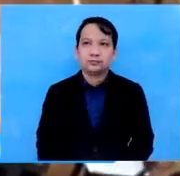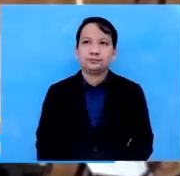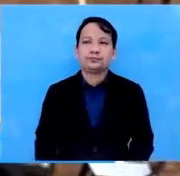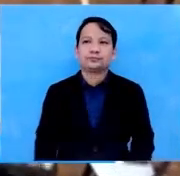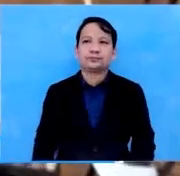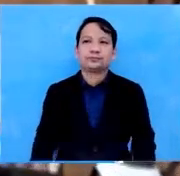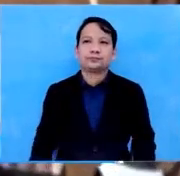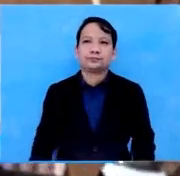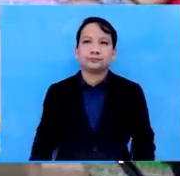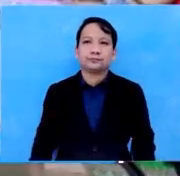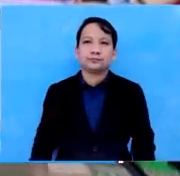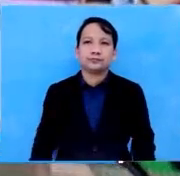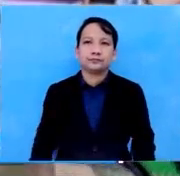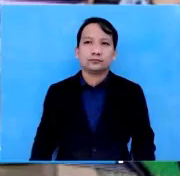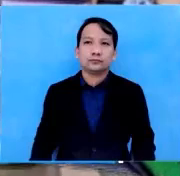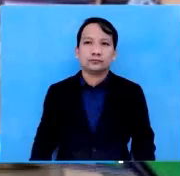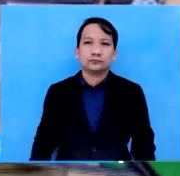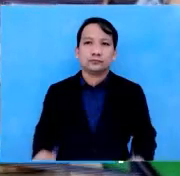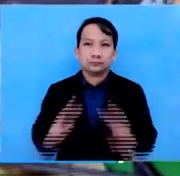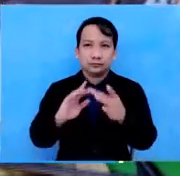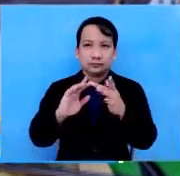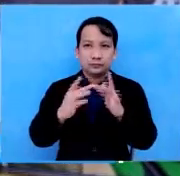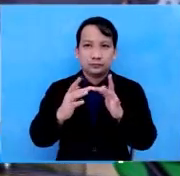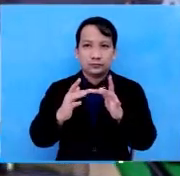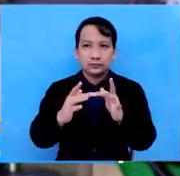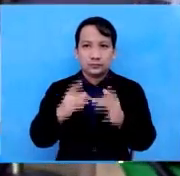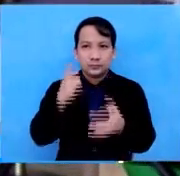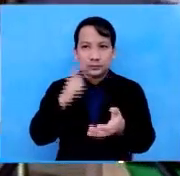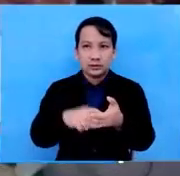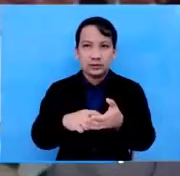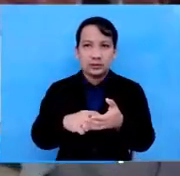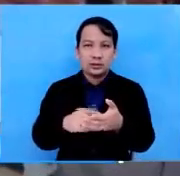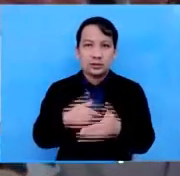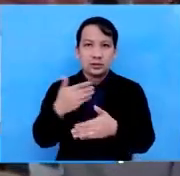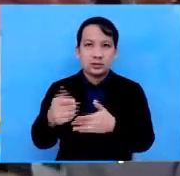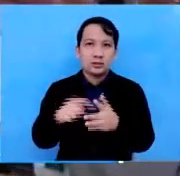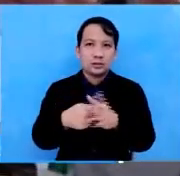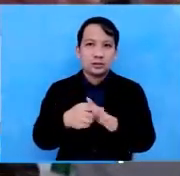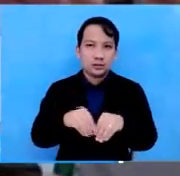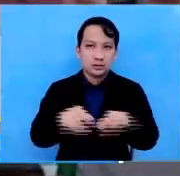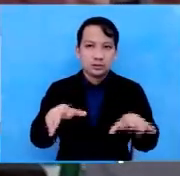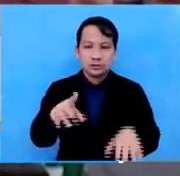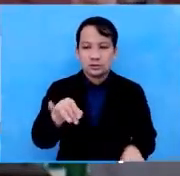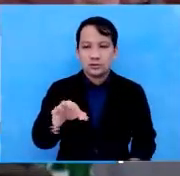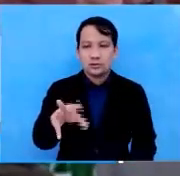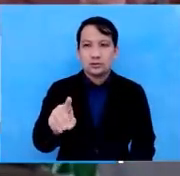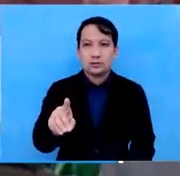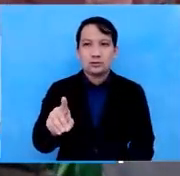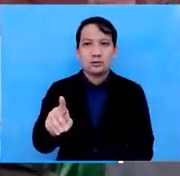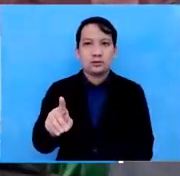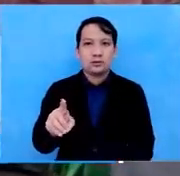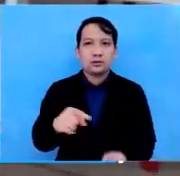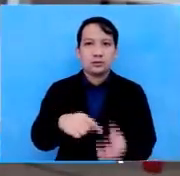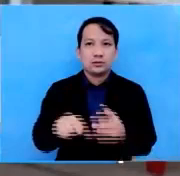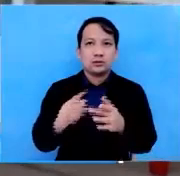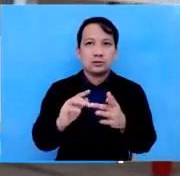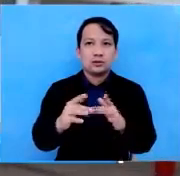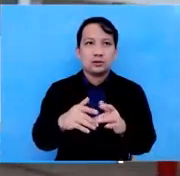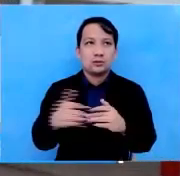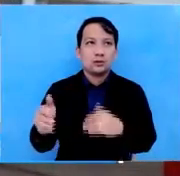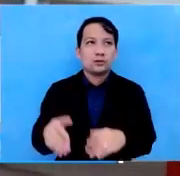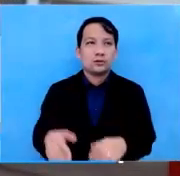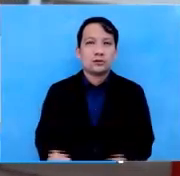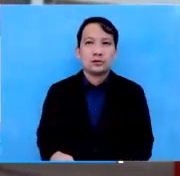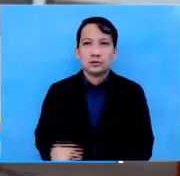naman sa mga walang internet at hindi makarehistro online, sinimula na ahensya ang off-site payout sa ilang rehiyon. Paano po yung